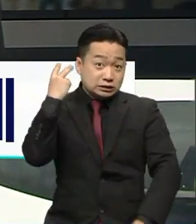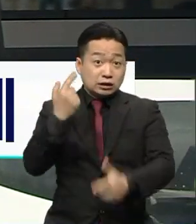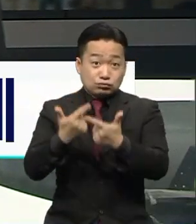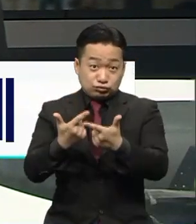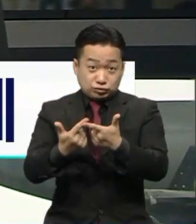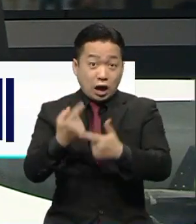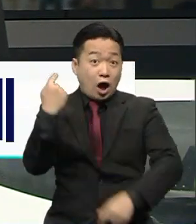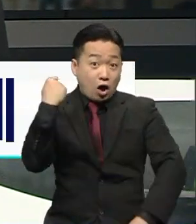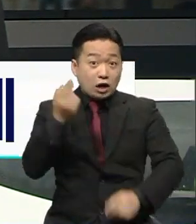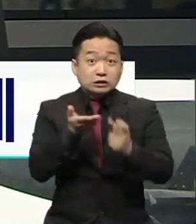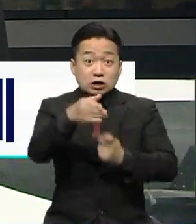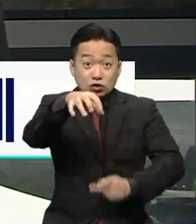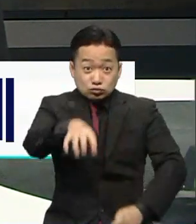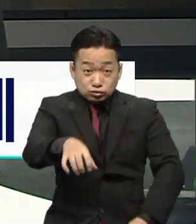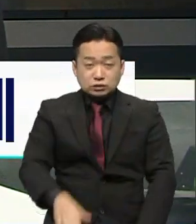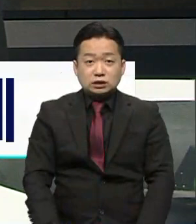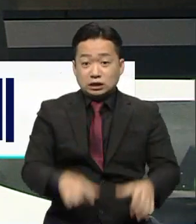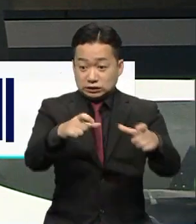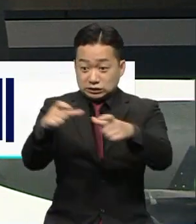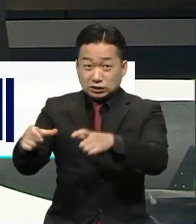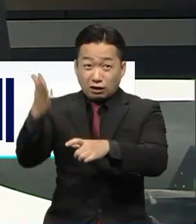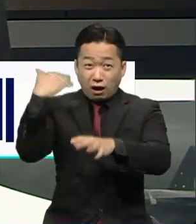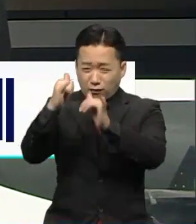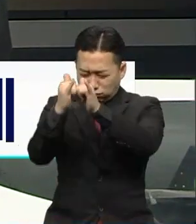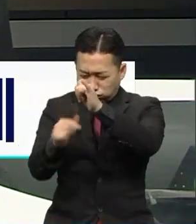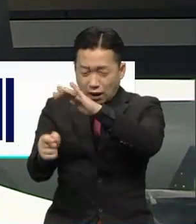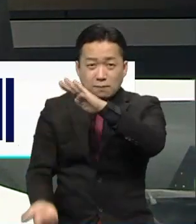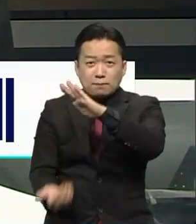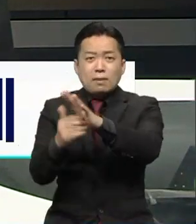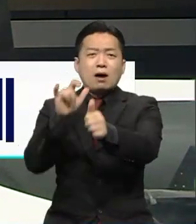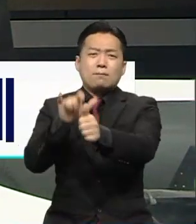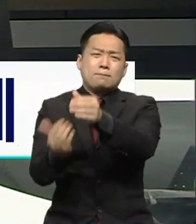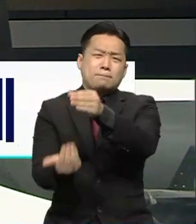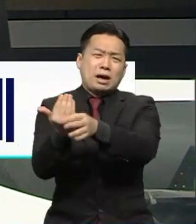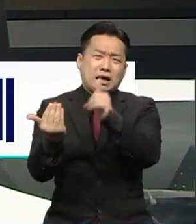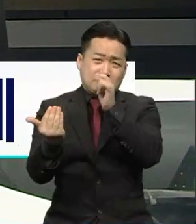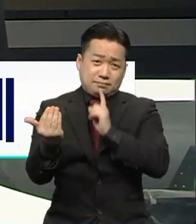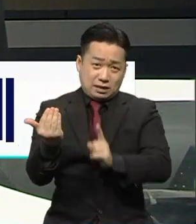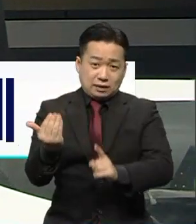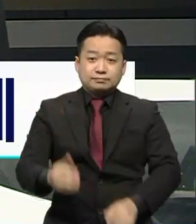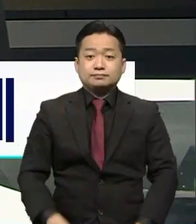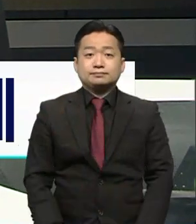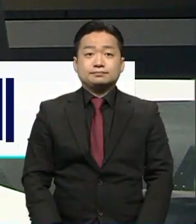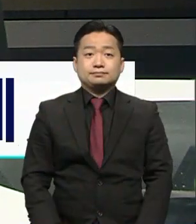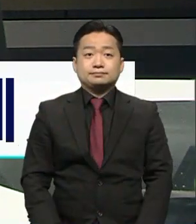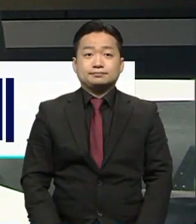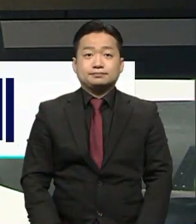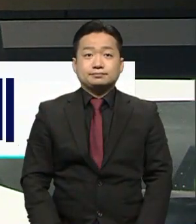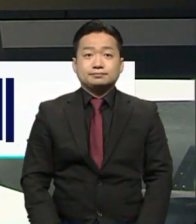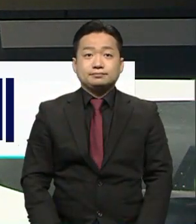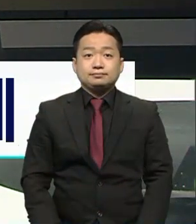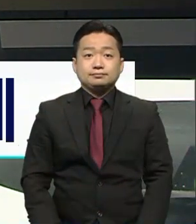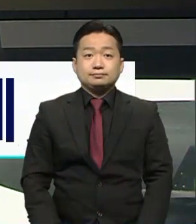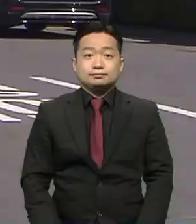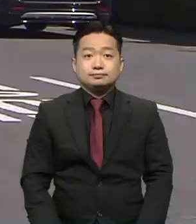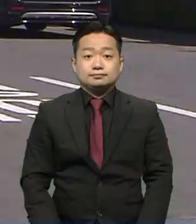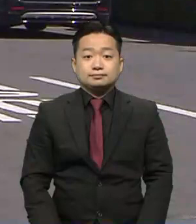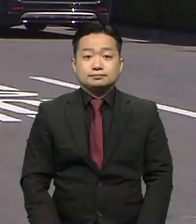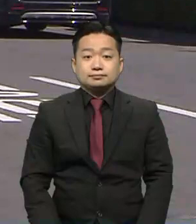부산에서, 어제는 제주에서 지역별 최다 확진자가 나왔습니다. 이어서 남주현 기자입니다.